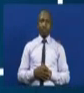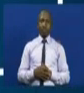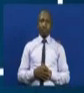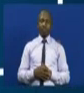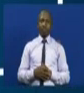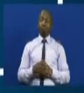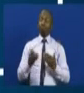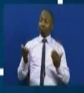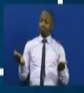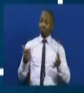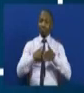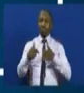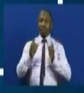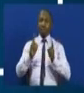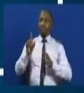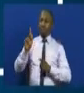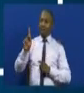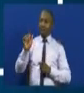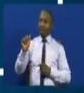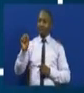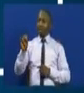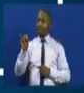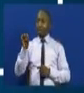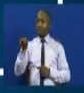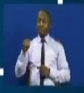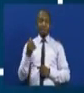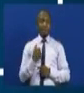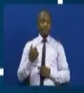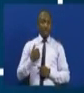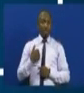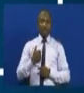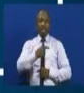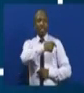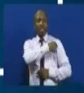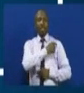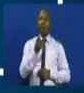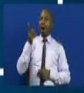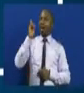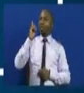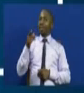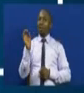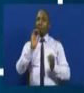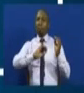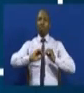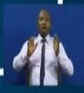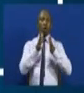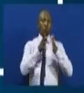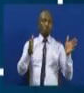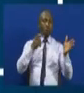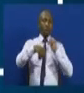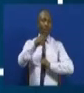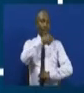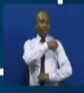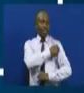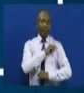Ya naitwa Mwalimu Kasim Mwanza. Kwa kweli kwa upande wangu mimi, tiba asili zina mchango mkubwa sana katika tiba na